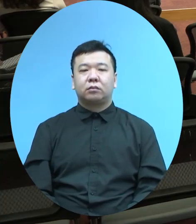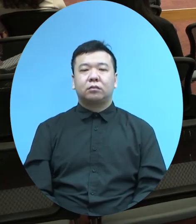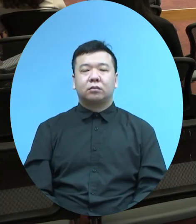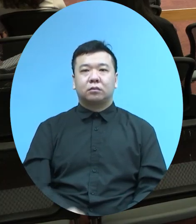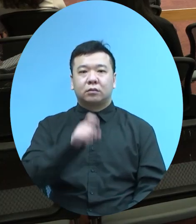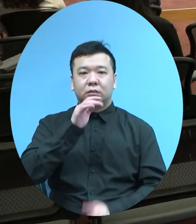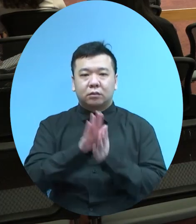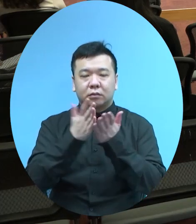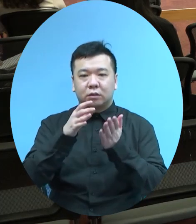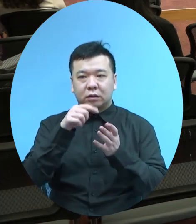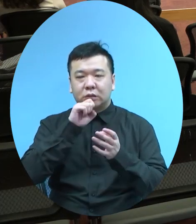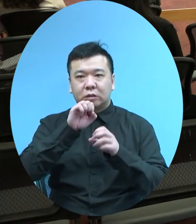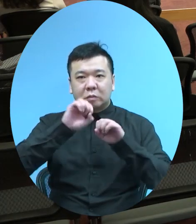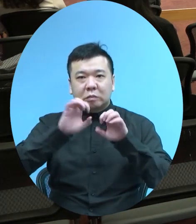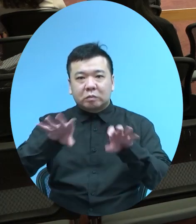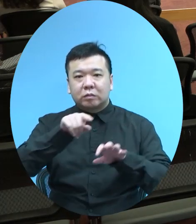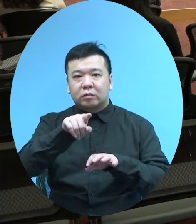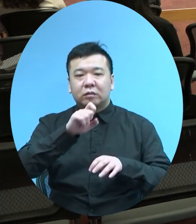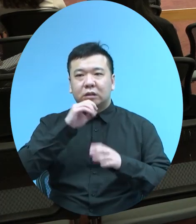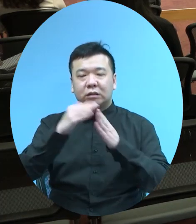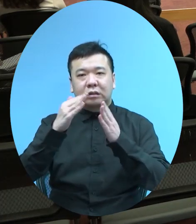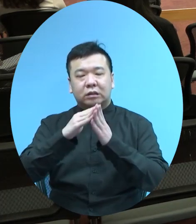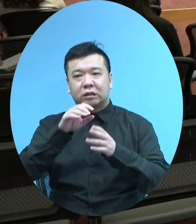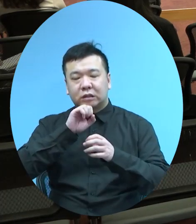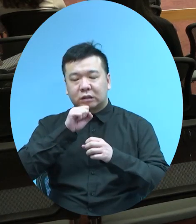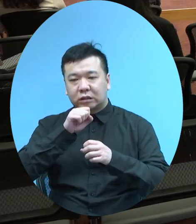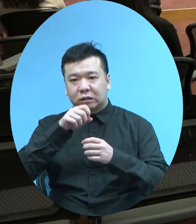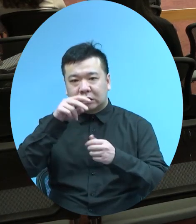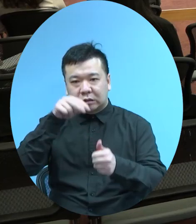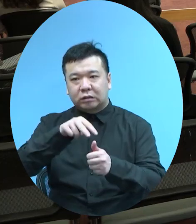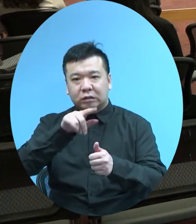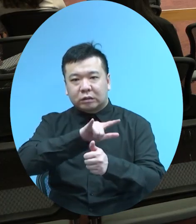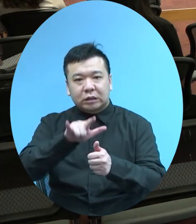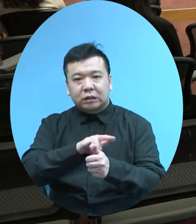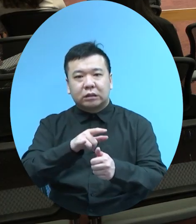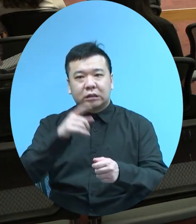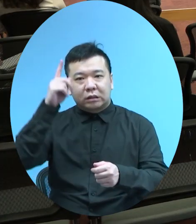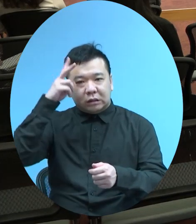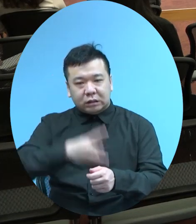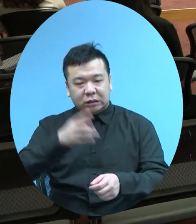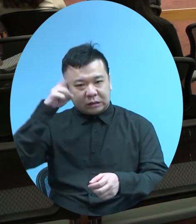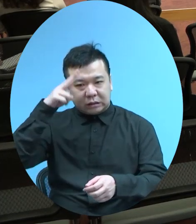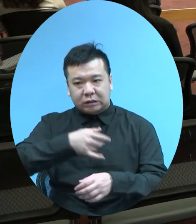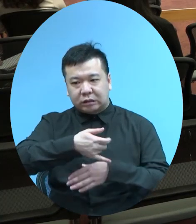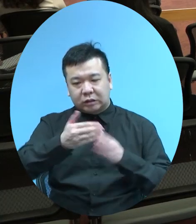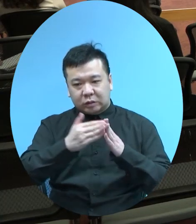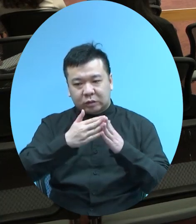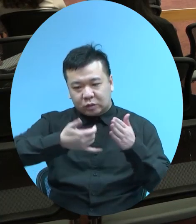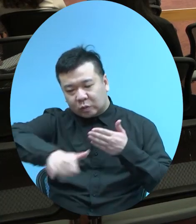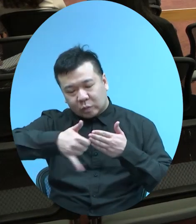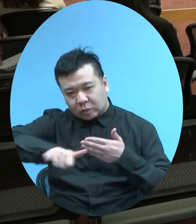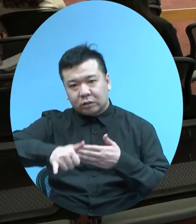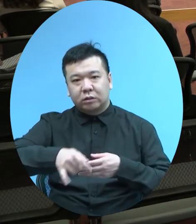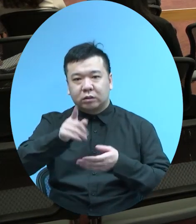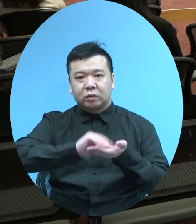有報道就話一些接受緊家居檢疫的人士曾經係多次擅自離開了他們的居所，但係